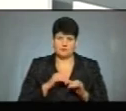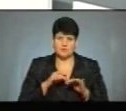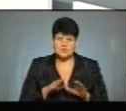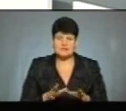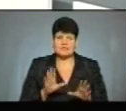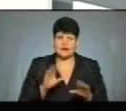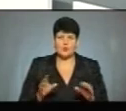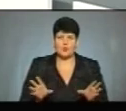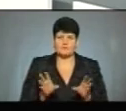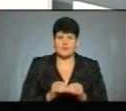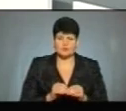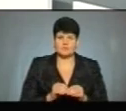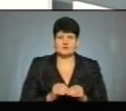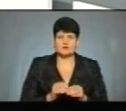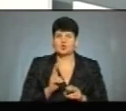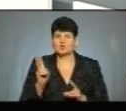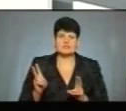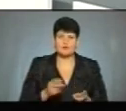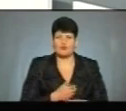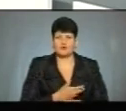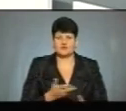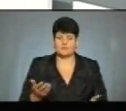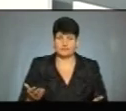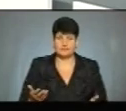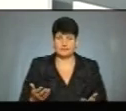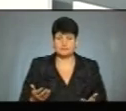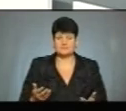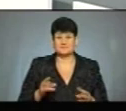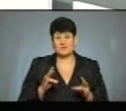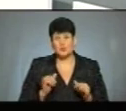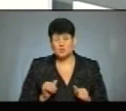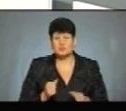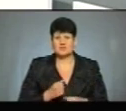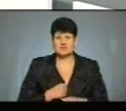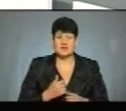нехай об'єднуються об'єднані громади, хто з ким хоче, як хоче. Ну, на жаль,